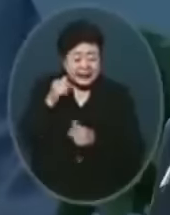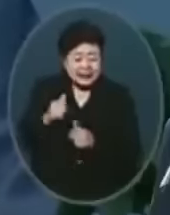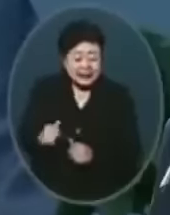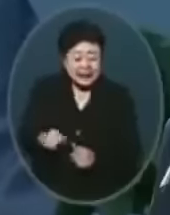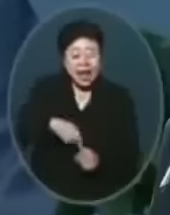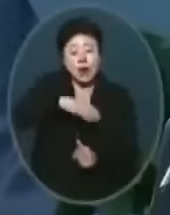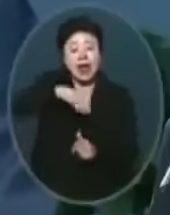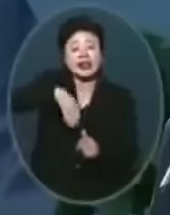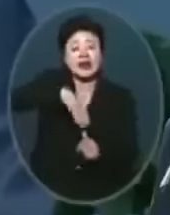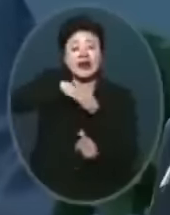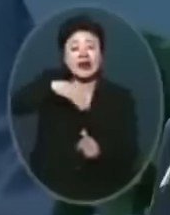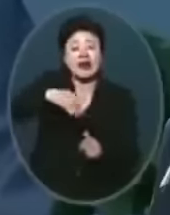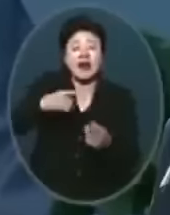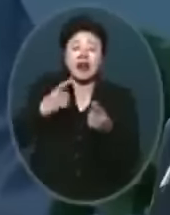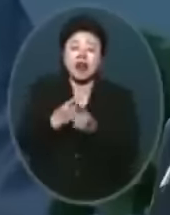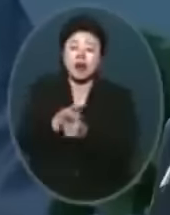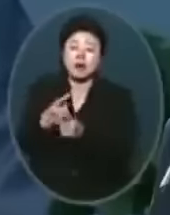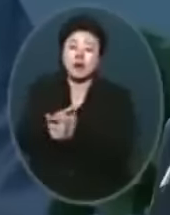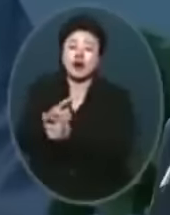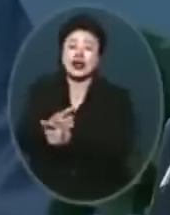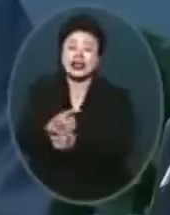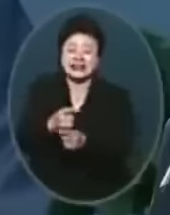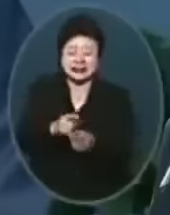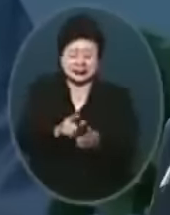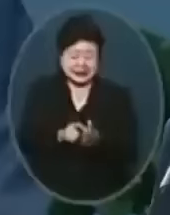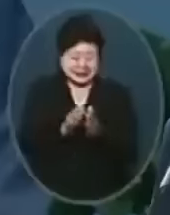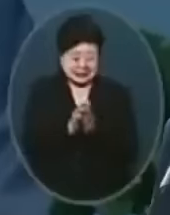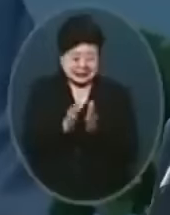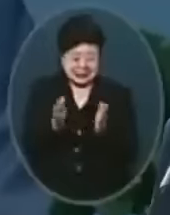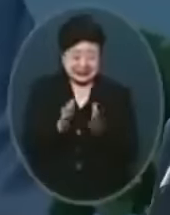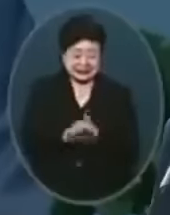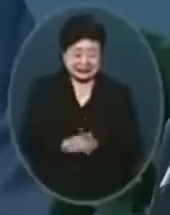따라 환경이 변화되기 시작하는 것입니다.